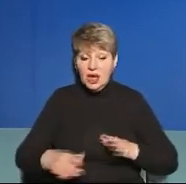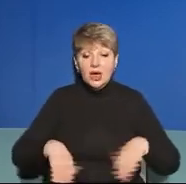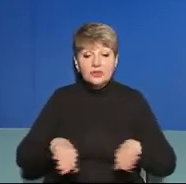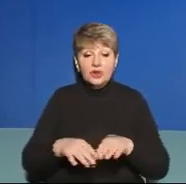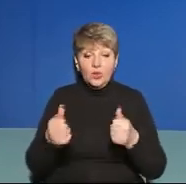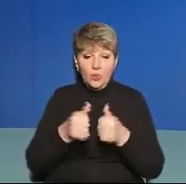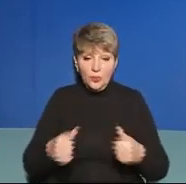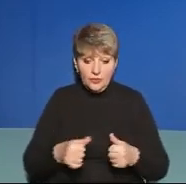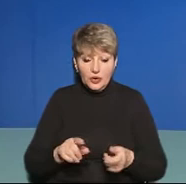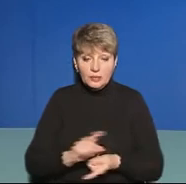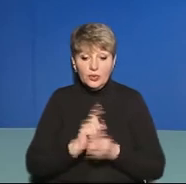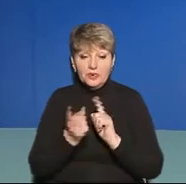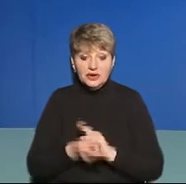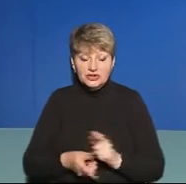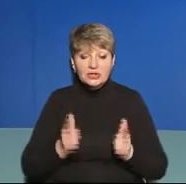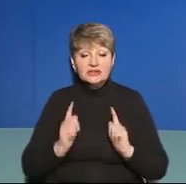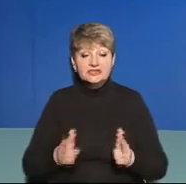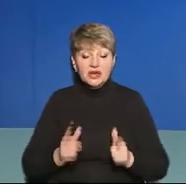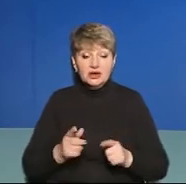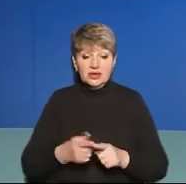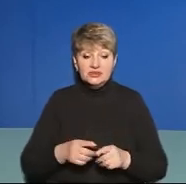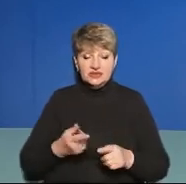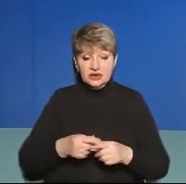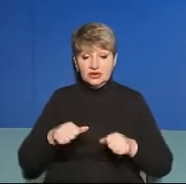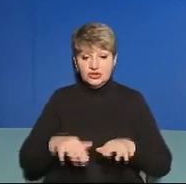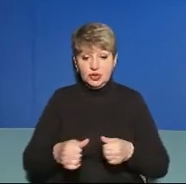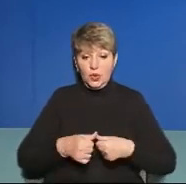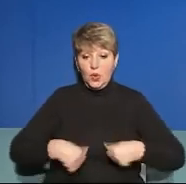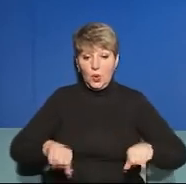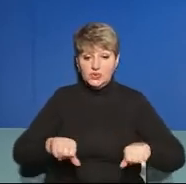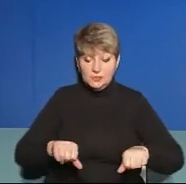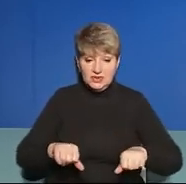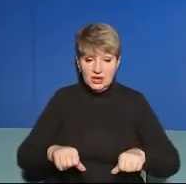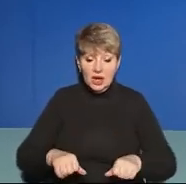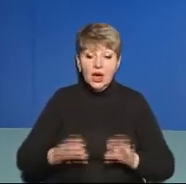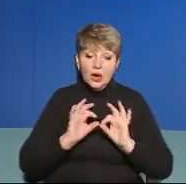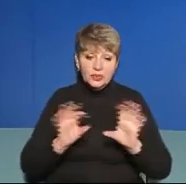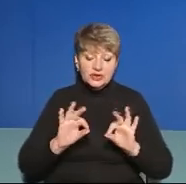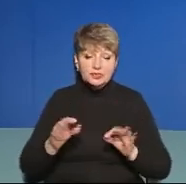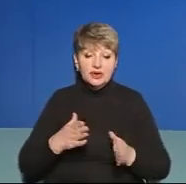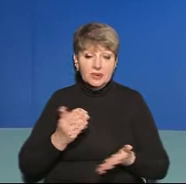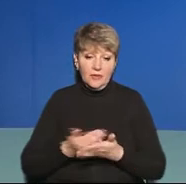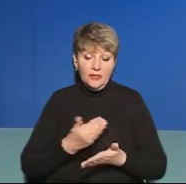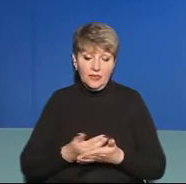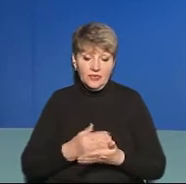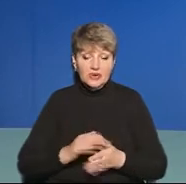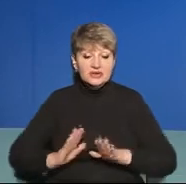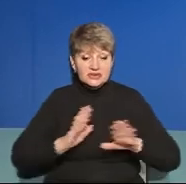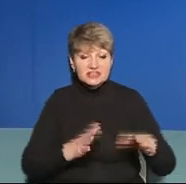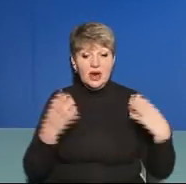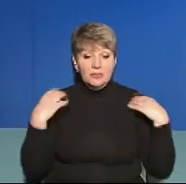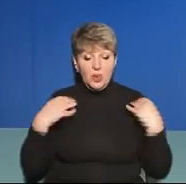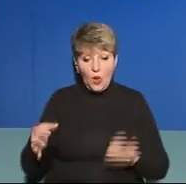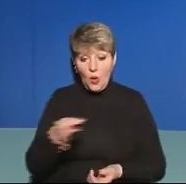перейшли згідно із рекомендацією Регіональної комісії з питань техногенної екологічної безпеки, розповіла Суспільному заступниця